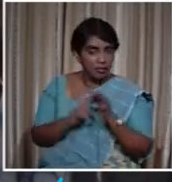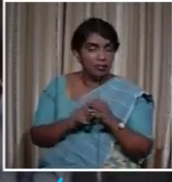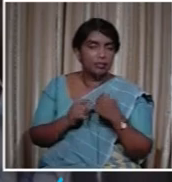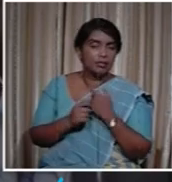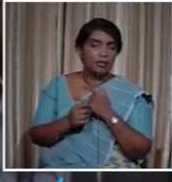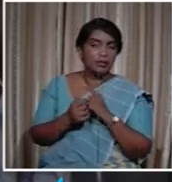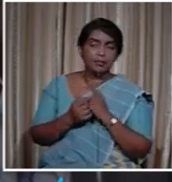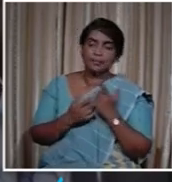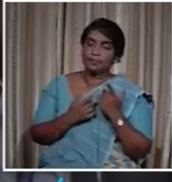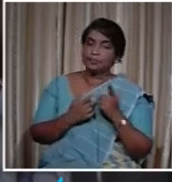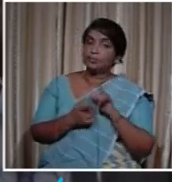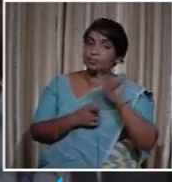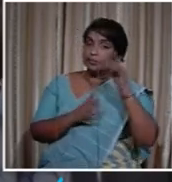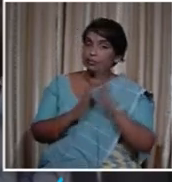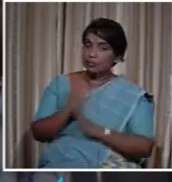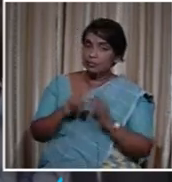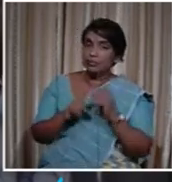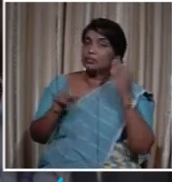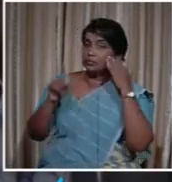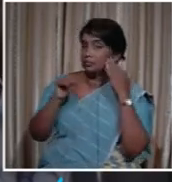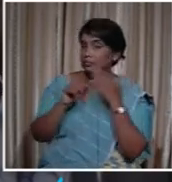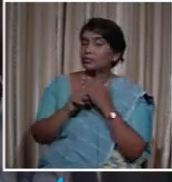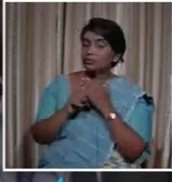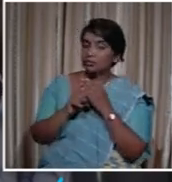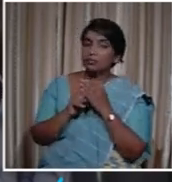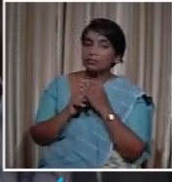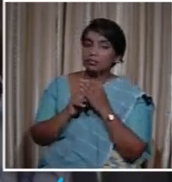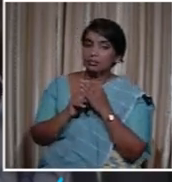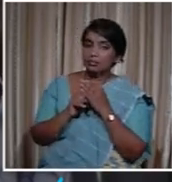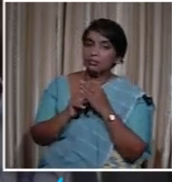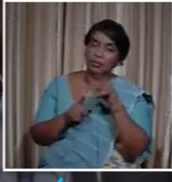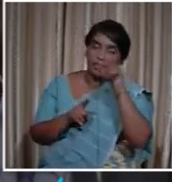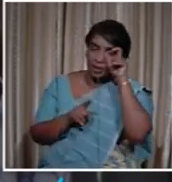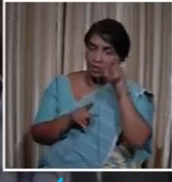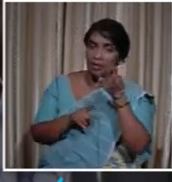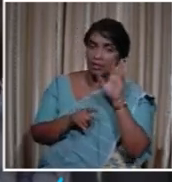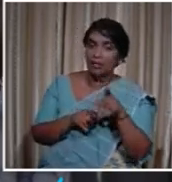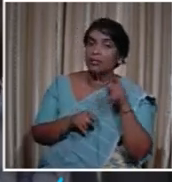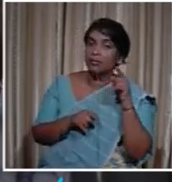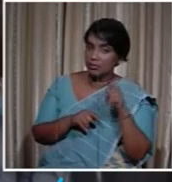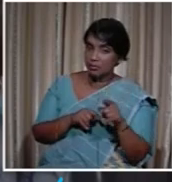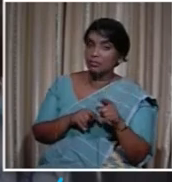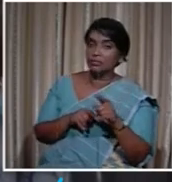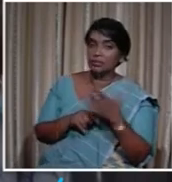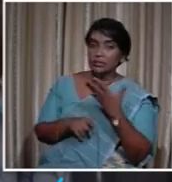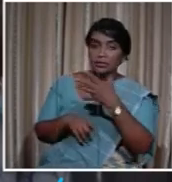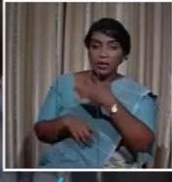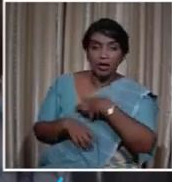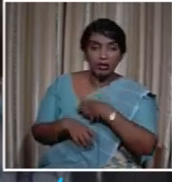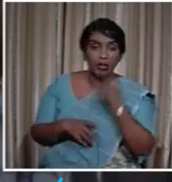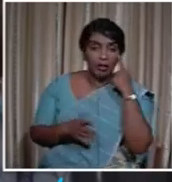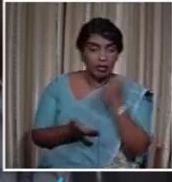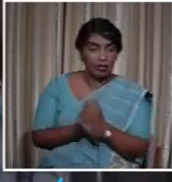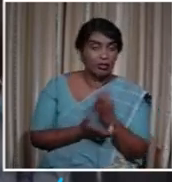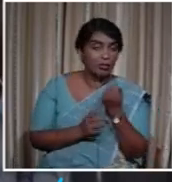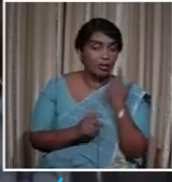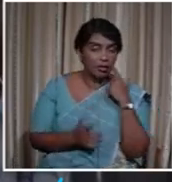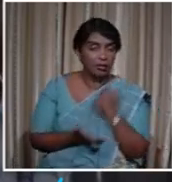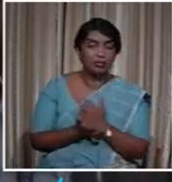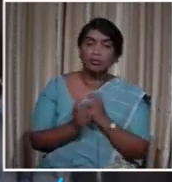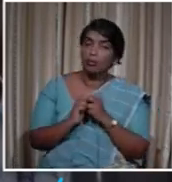நீங்கள் சற்று சிந்தியுங்கள். இதை சிந்திக்க வேண்டிய ஒரு காலம். நீங்கள் படுகின்ற கஷ்டங்கள், பொருளாதார நெருக்கடிகள் இவற்றுக்கெல்லாம்